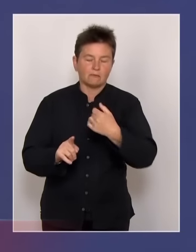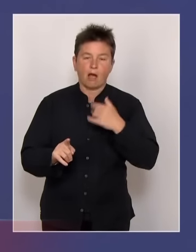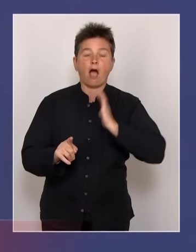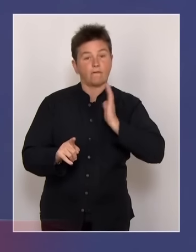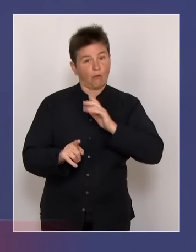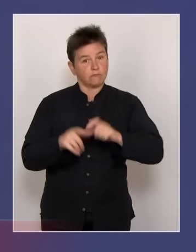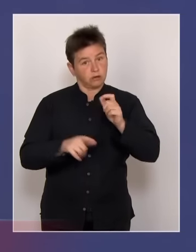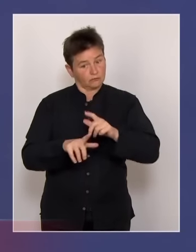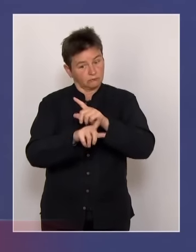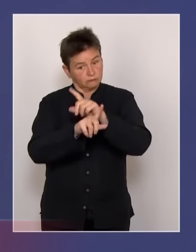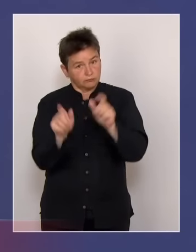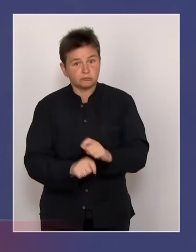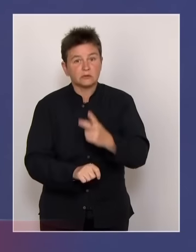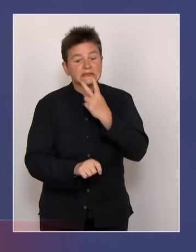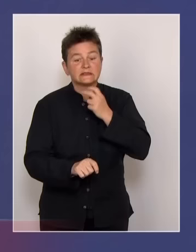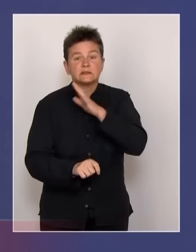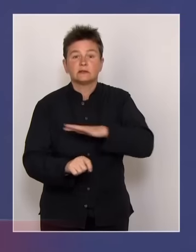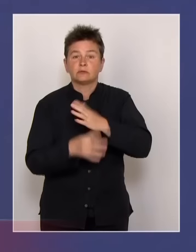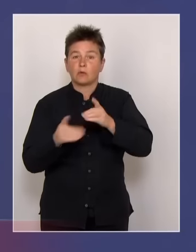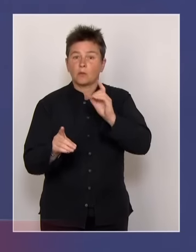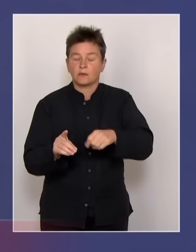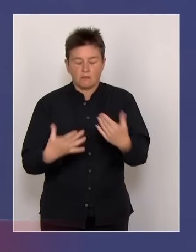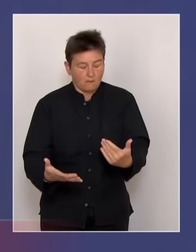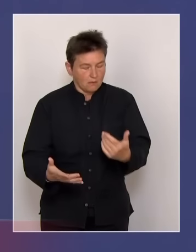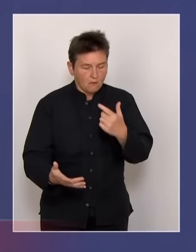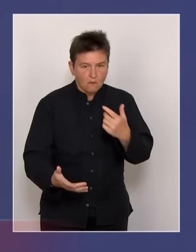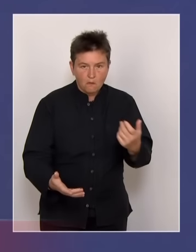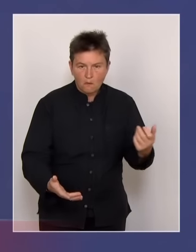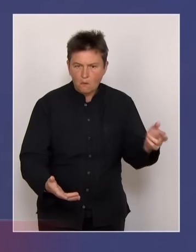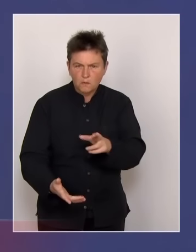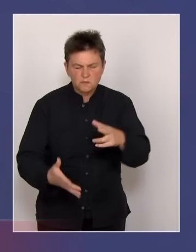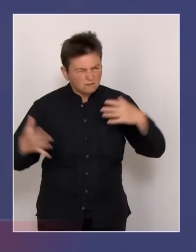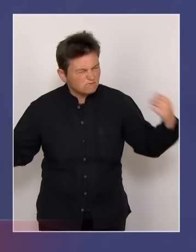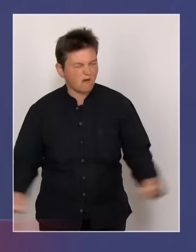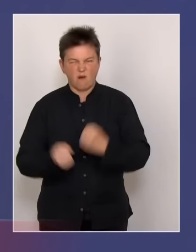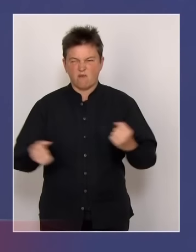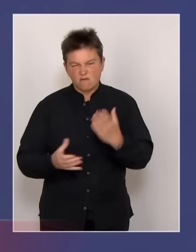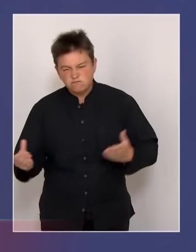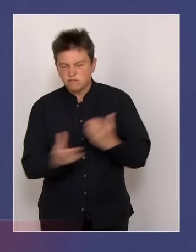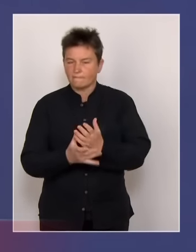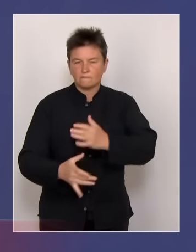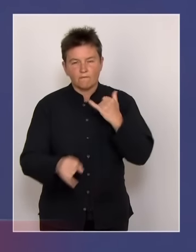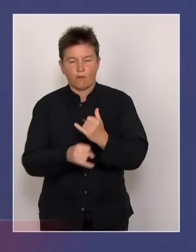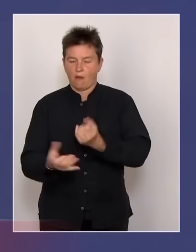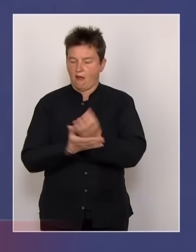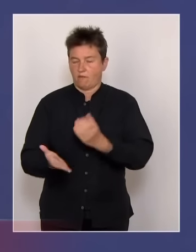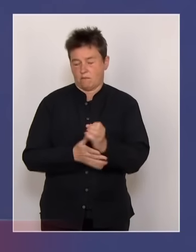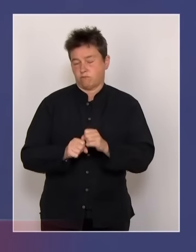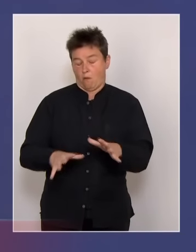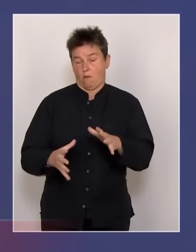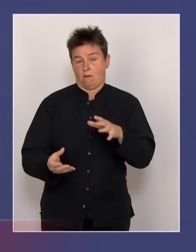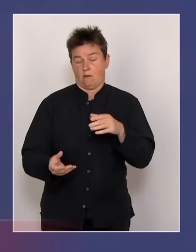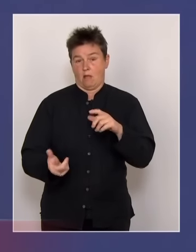en quelque sorte la civilité démocratique mais il y a un retour de la propagande des fausses informations qui viennent bousculer nos